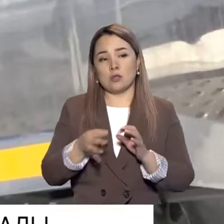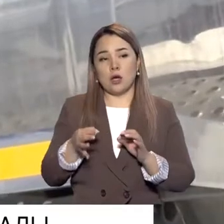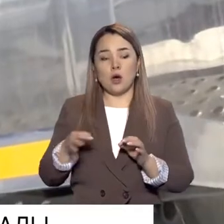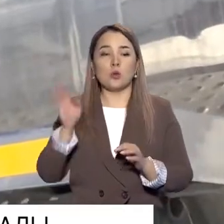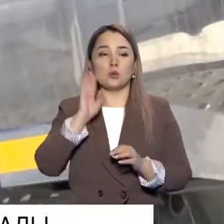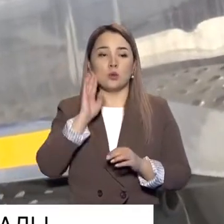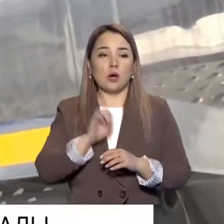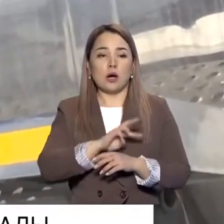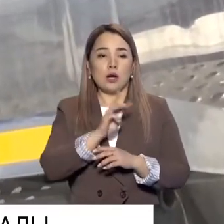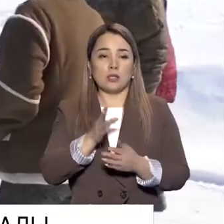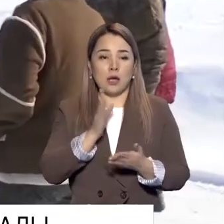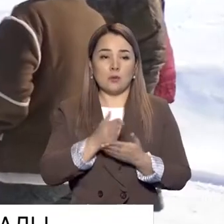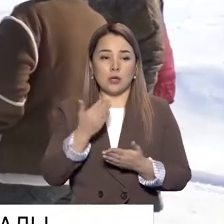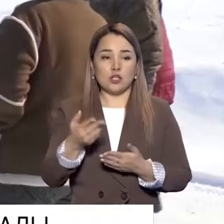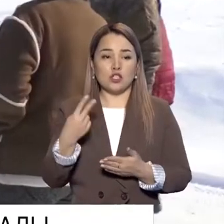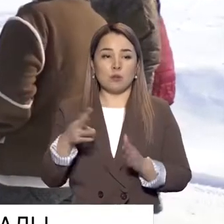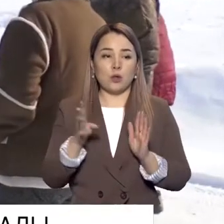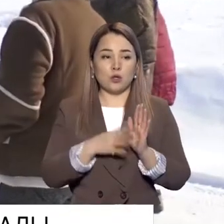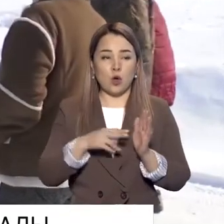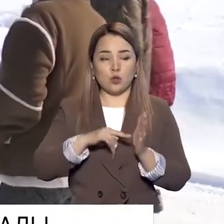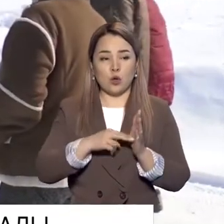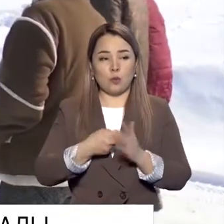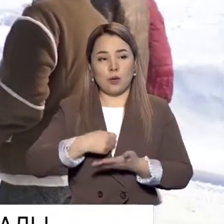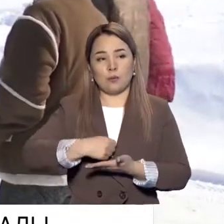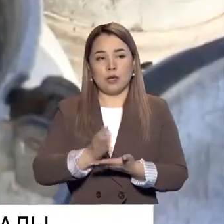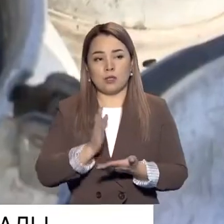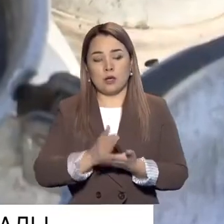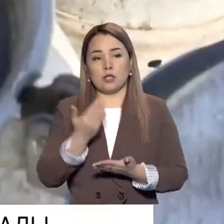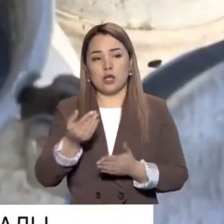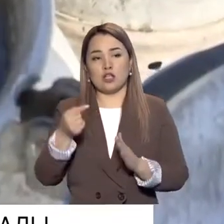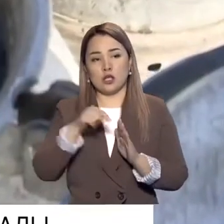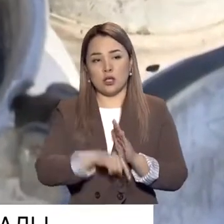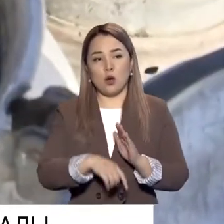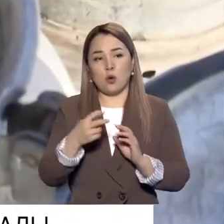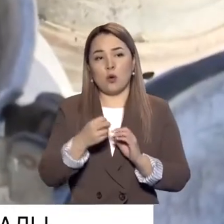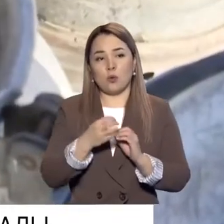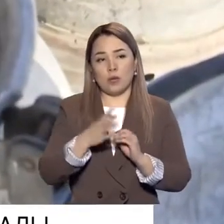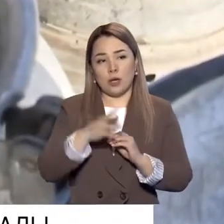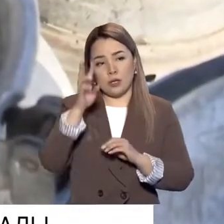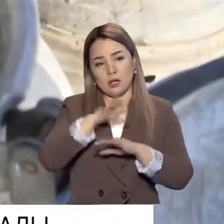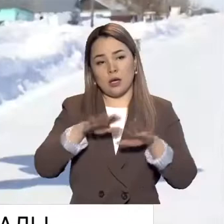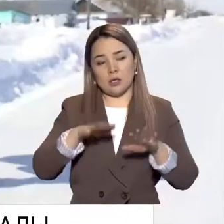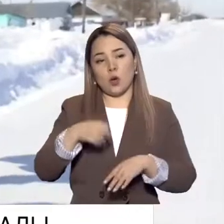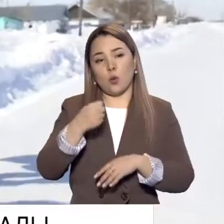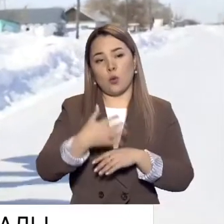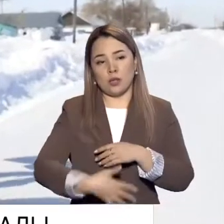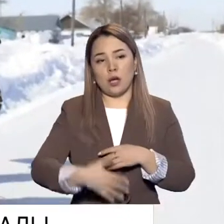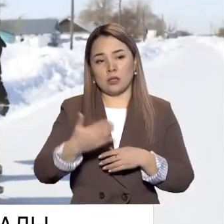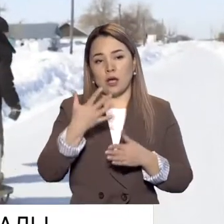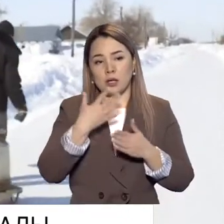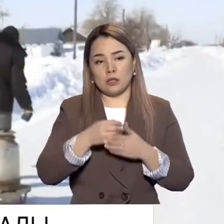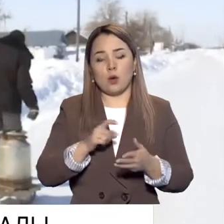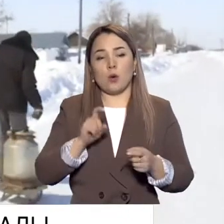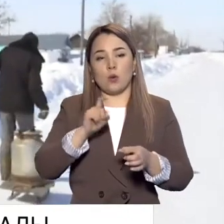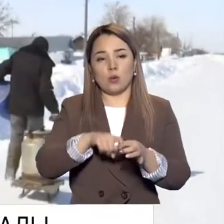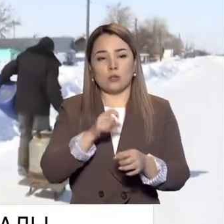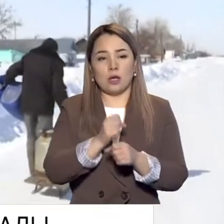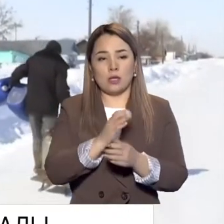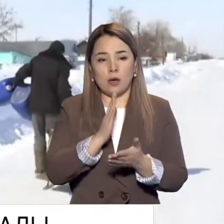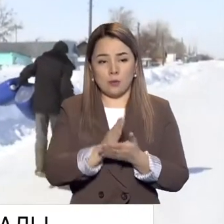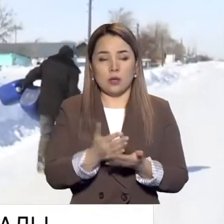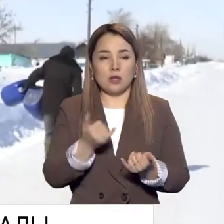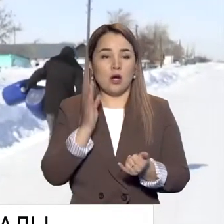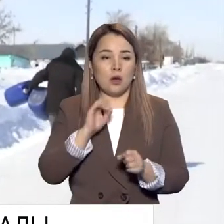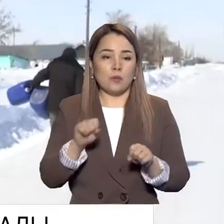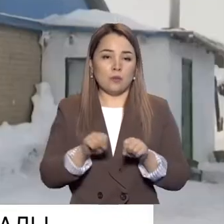сумен қамтуға байланысты 29 жоба бекітілген. Соның ішінде 15 елді мекен орталық желге қосылады. Ал ауыз су мәселесі